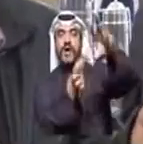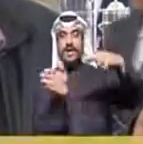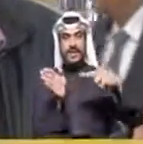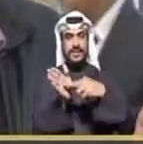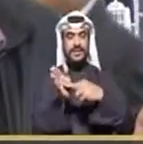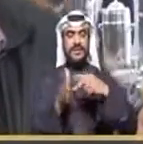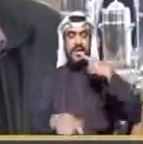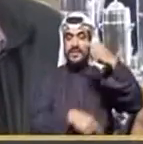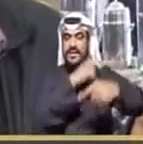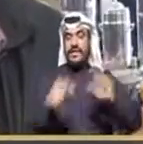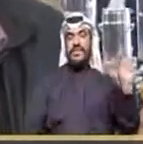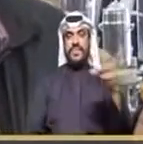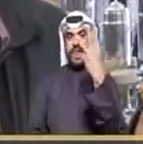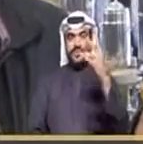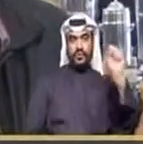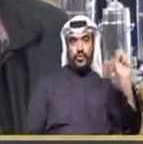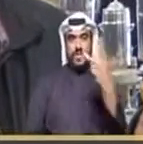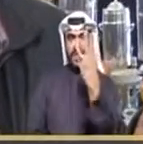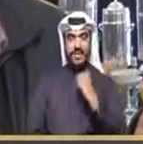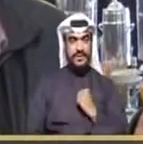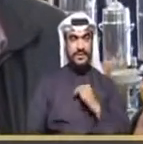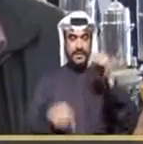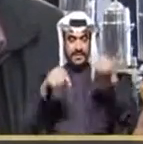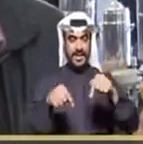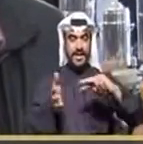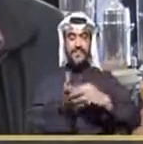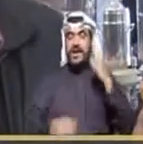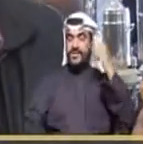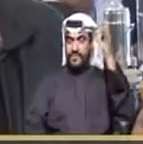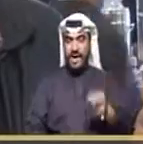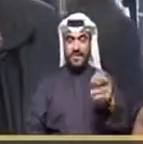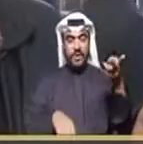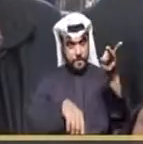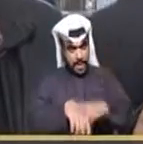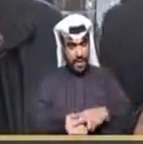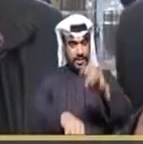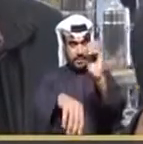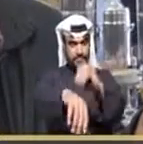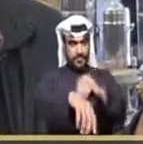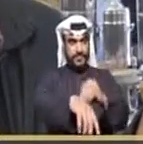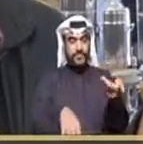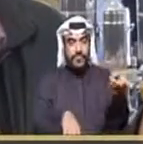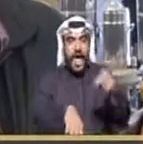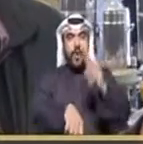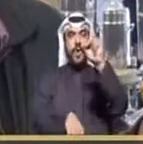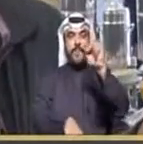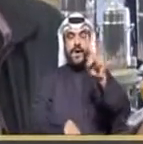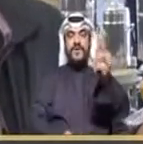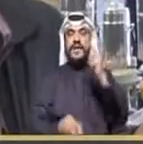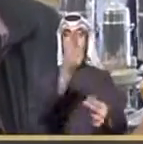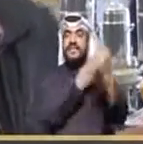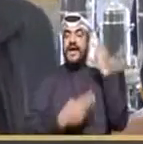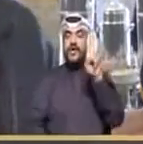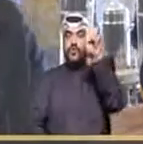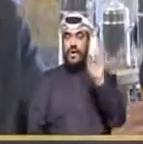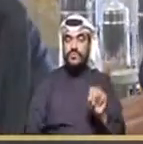ربع سنة أو كل 3 شهور أدت إلى نجاح هذا الأمر. لأول مرة يصير في تاريخ الأمم